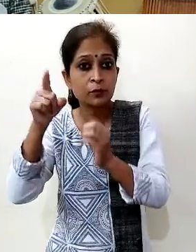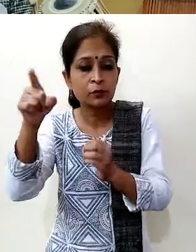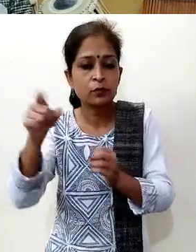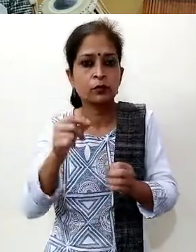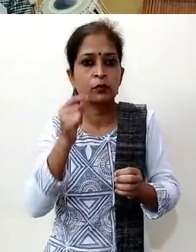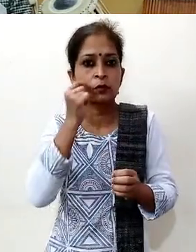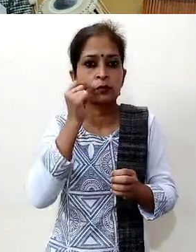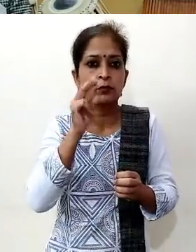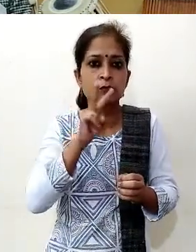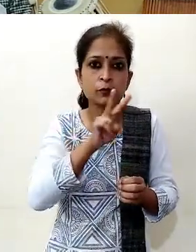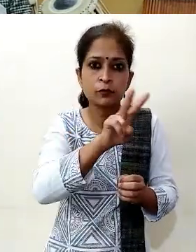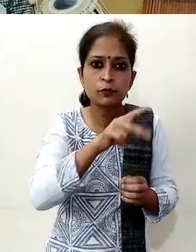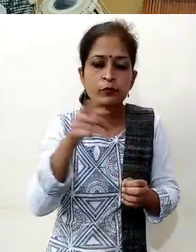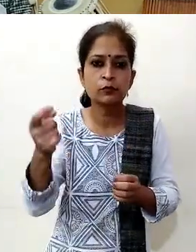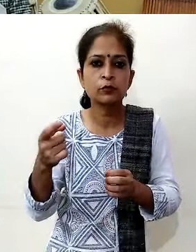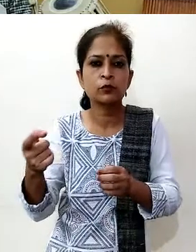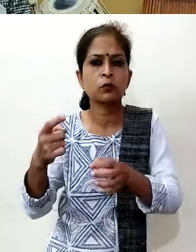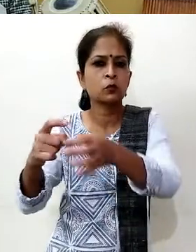न्याय करने की क्षमता